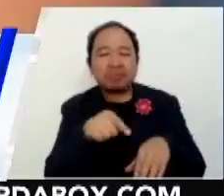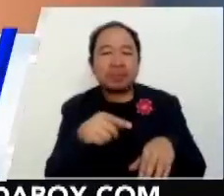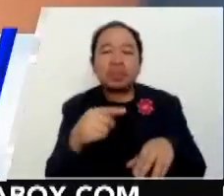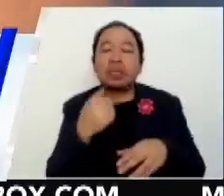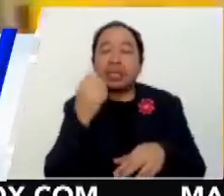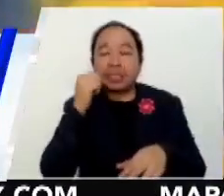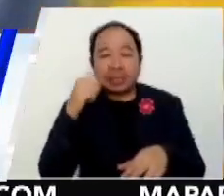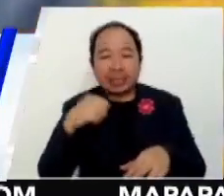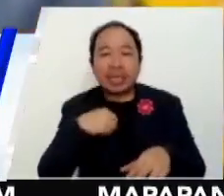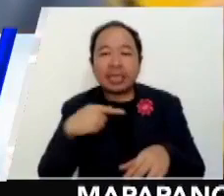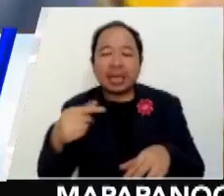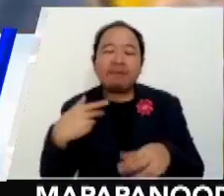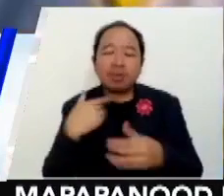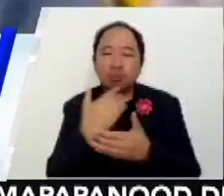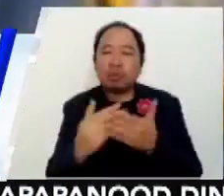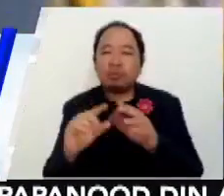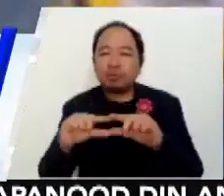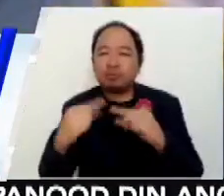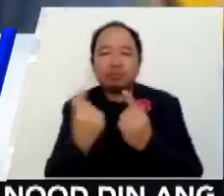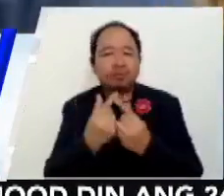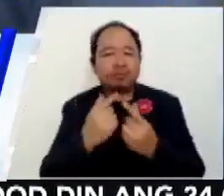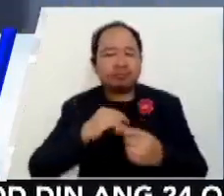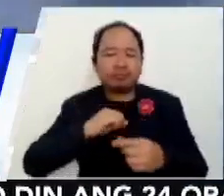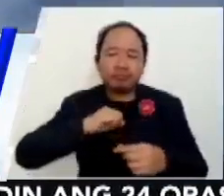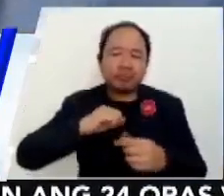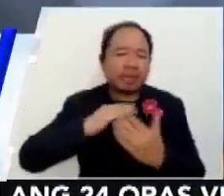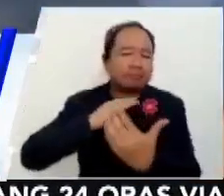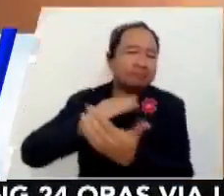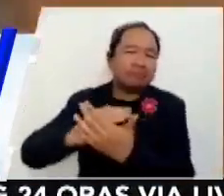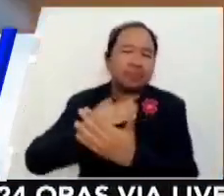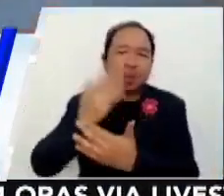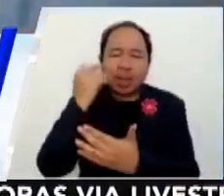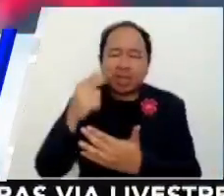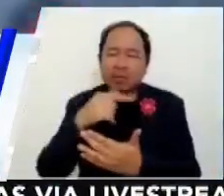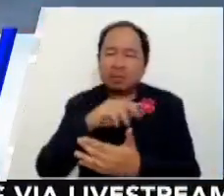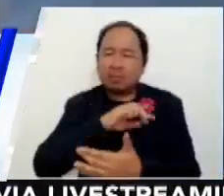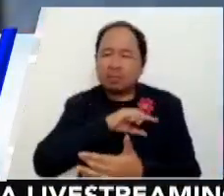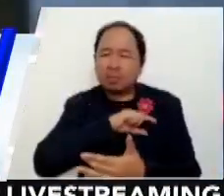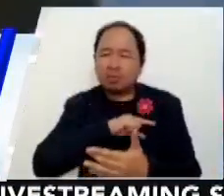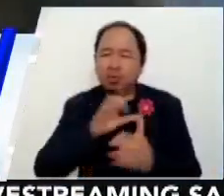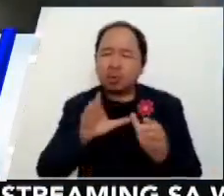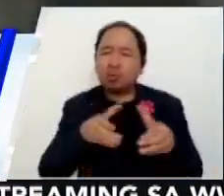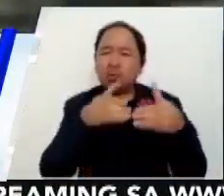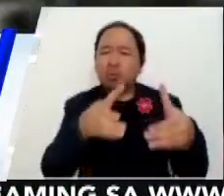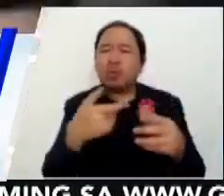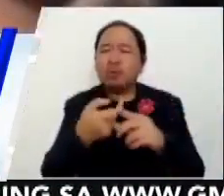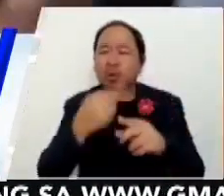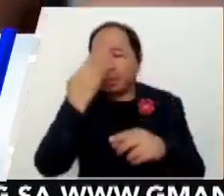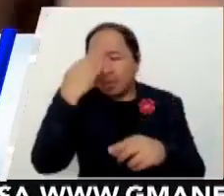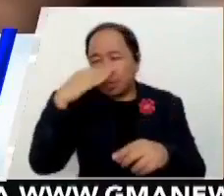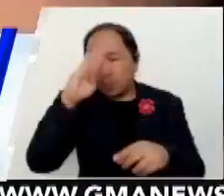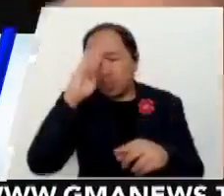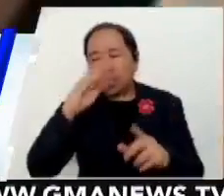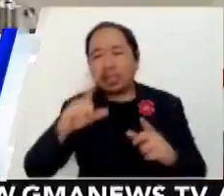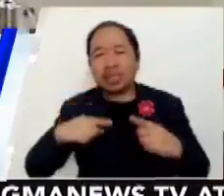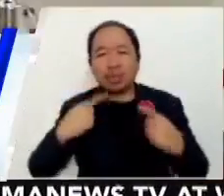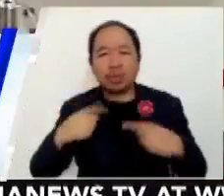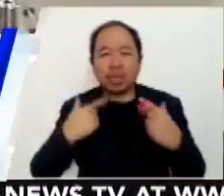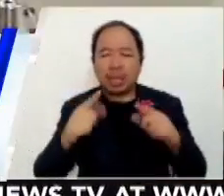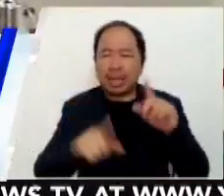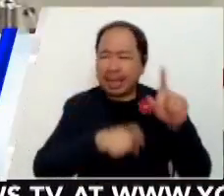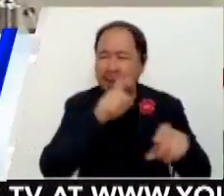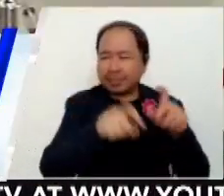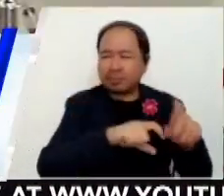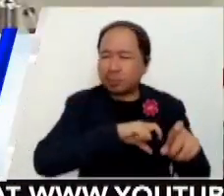jeep na sinakyan ng ilan nilang delegado mula sa Cavite at ilang bayan sa Laguna. Tinanong nila ang mga pulis kung bakit